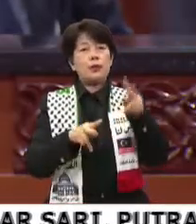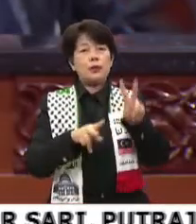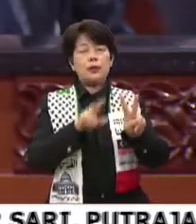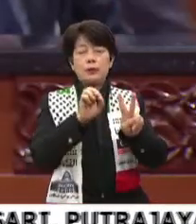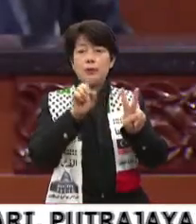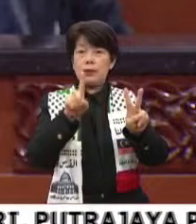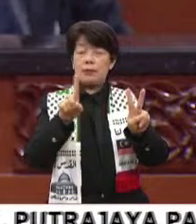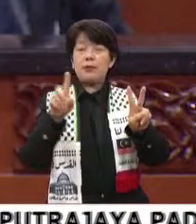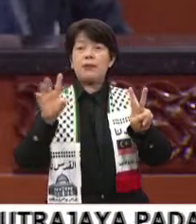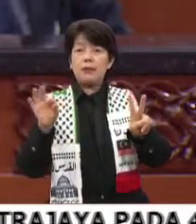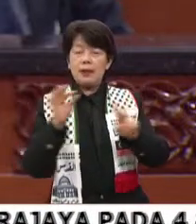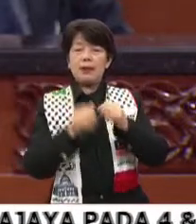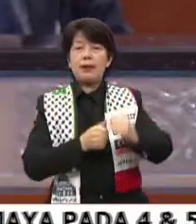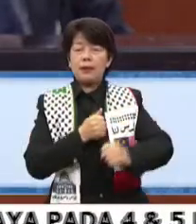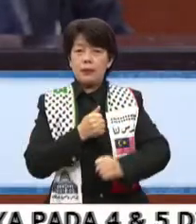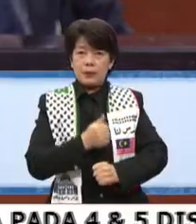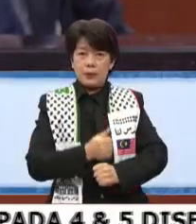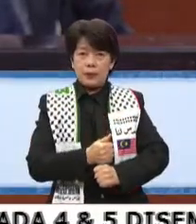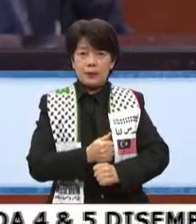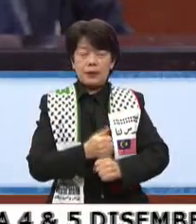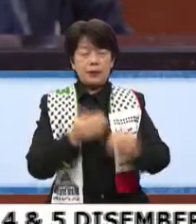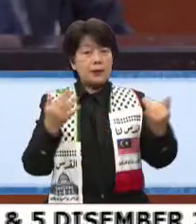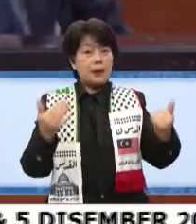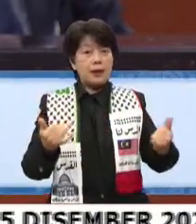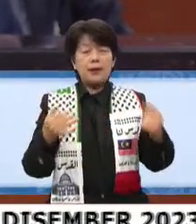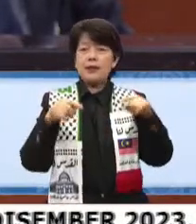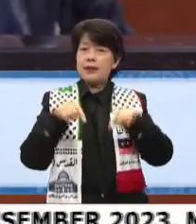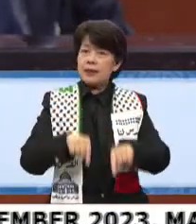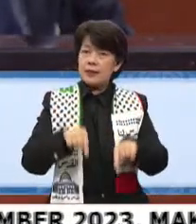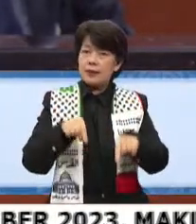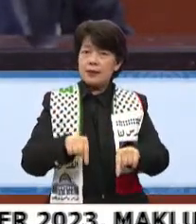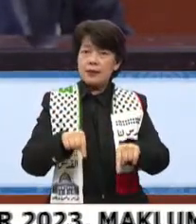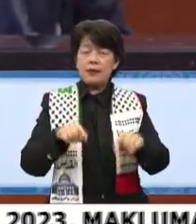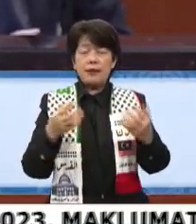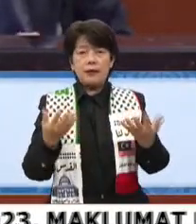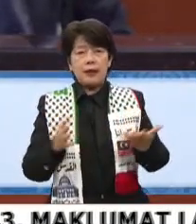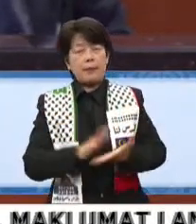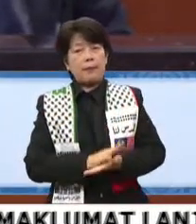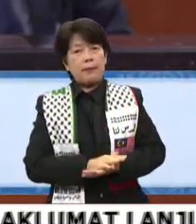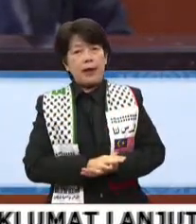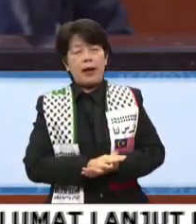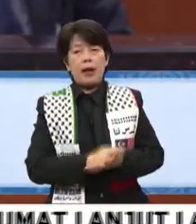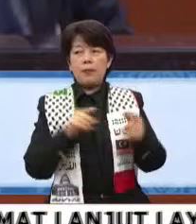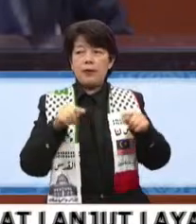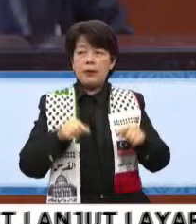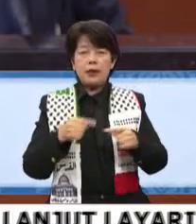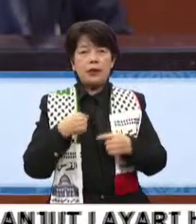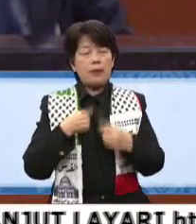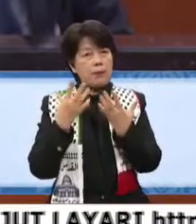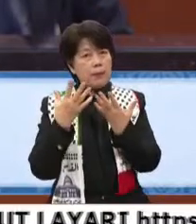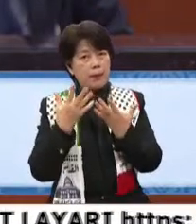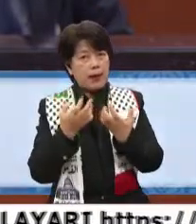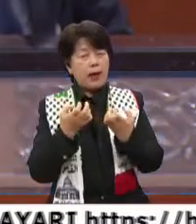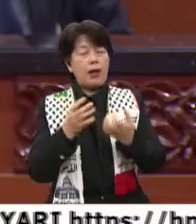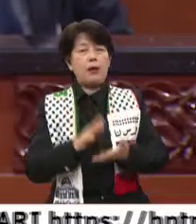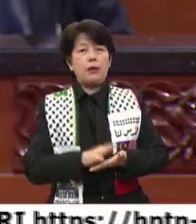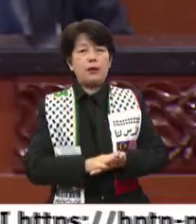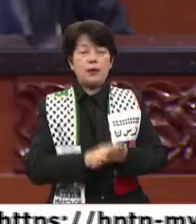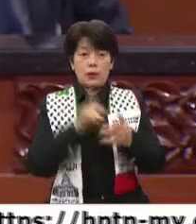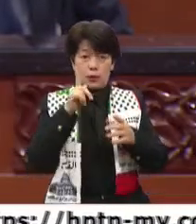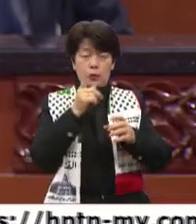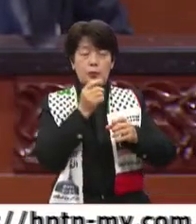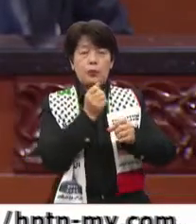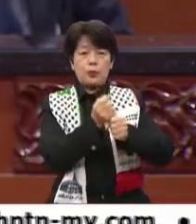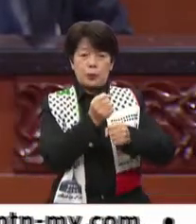2019 dan kita sekarang ni tidak tidak terbantut Pada masa itu dan sebab itu kita telah menubuhkan satu task Force